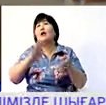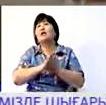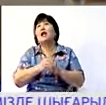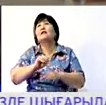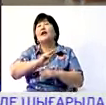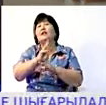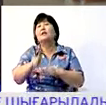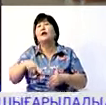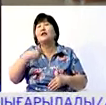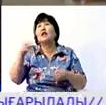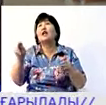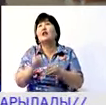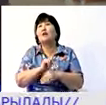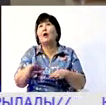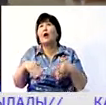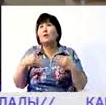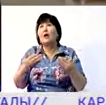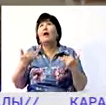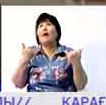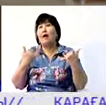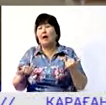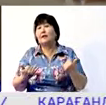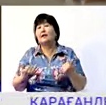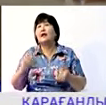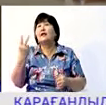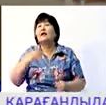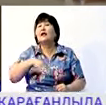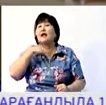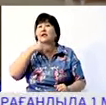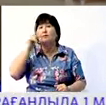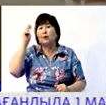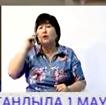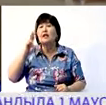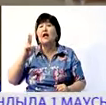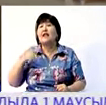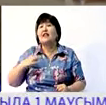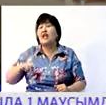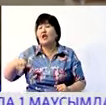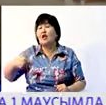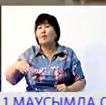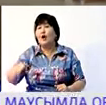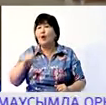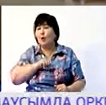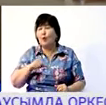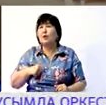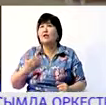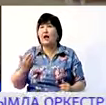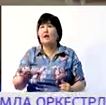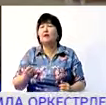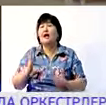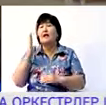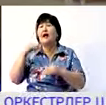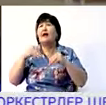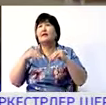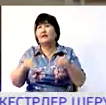жасаймын деген тәрбиені беріп отырым. Ал енді қазір екінші класта оқитын немерем бар ер бала, соның өзін алып, тал